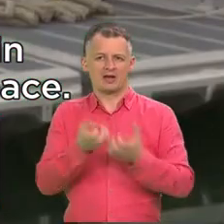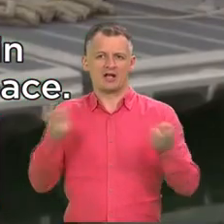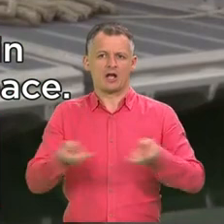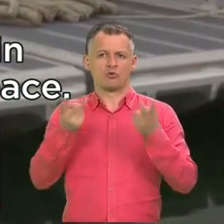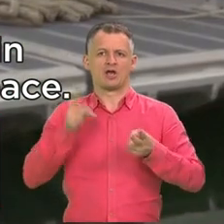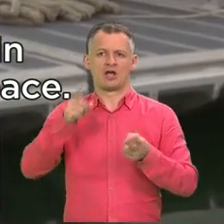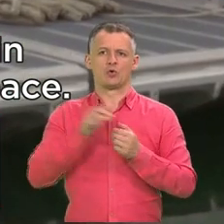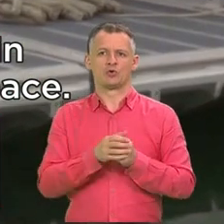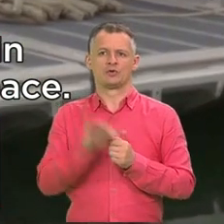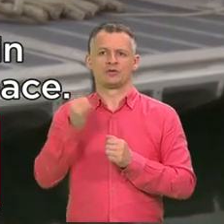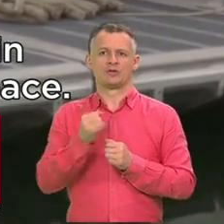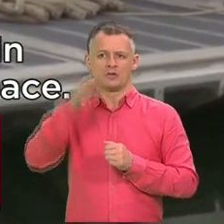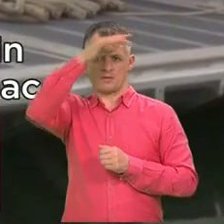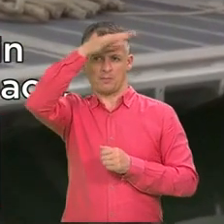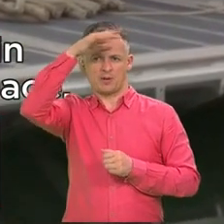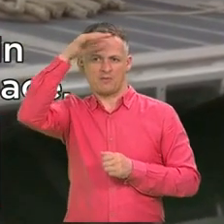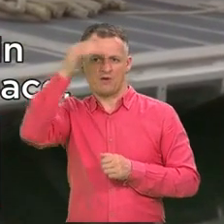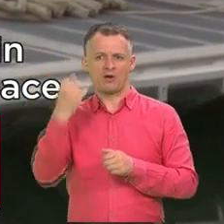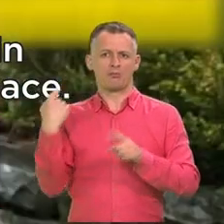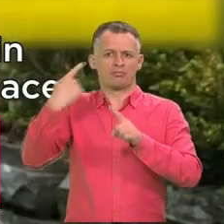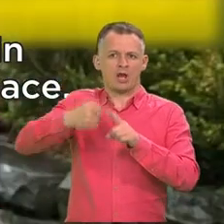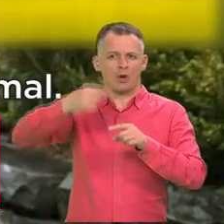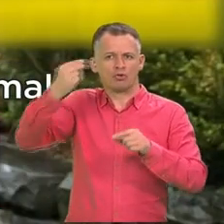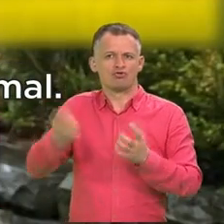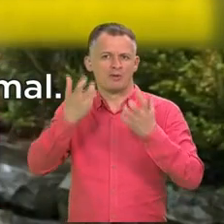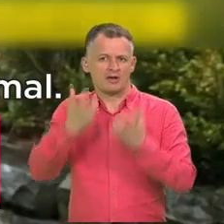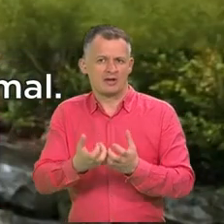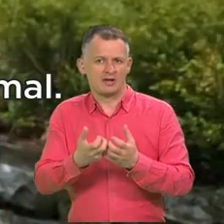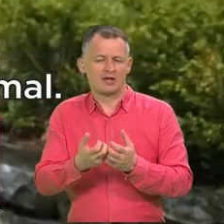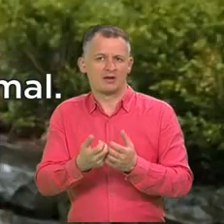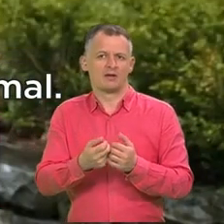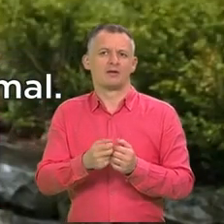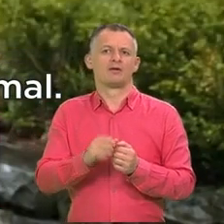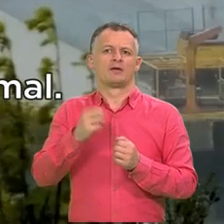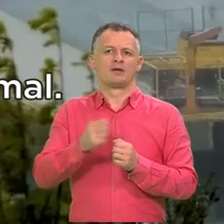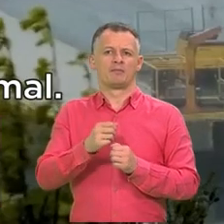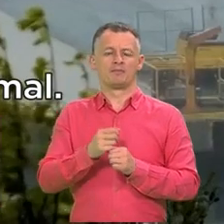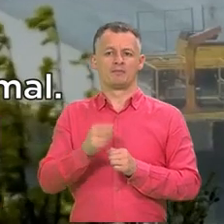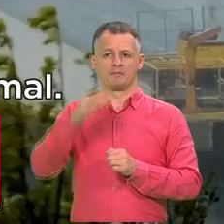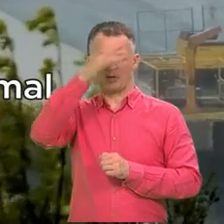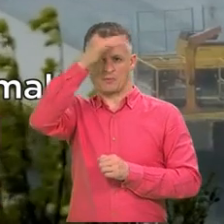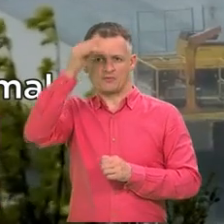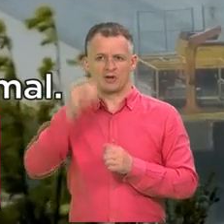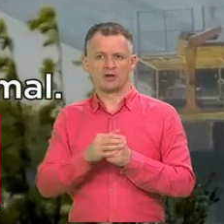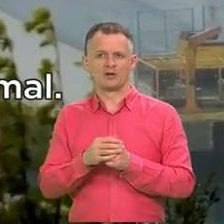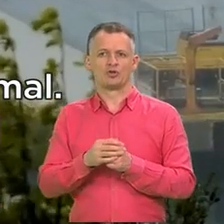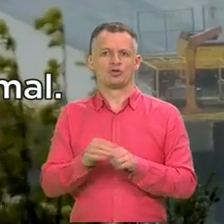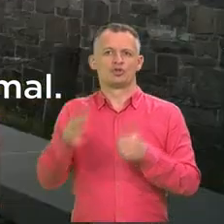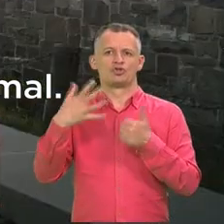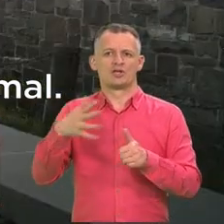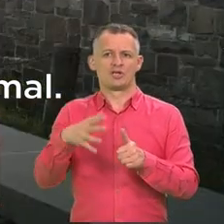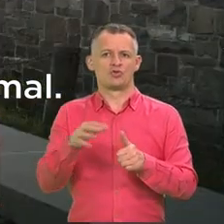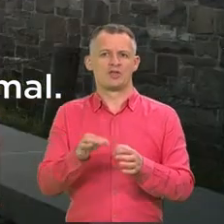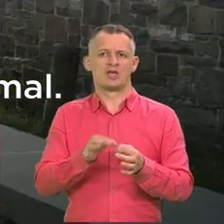worst springs on record. The worst spring since 1943, which of course is bad enough being on land. It's